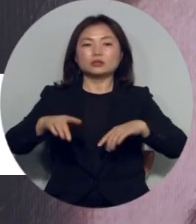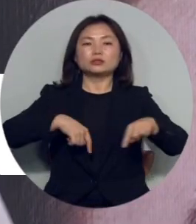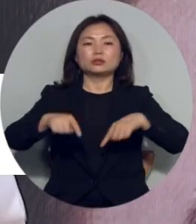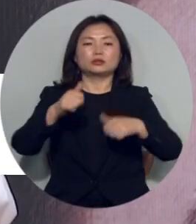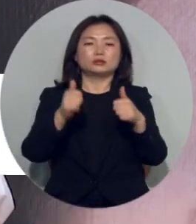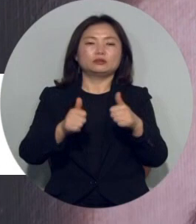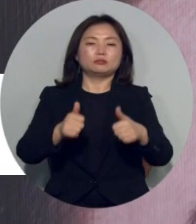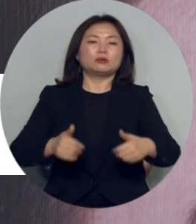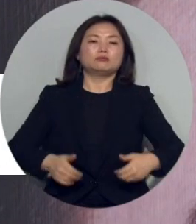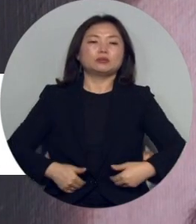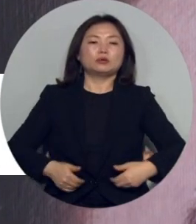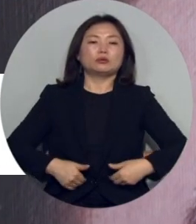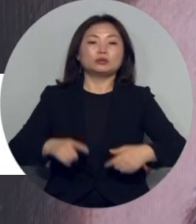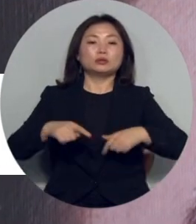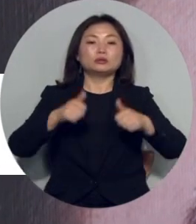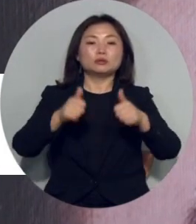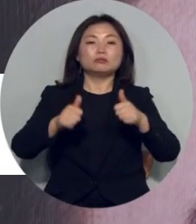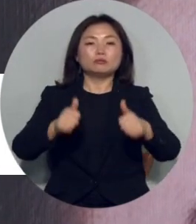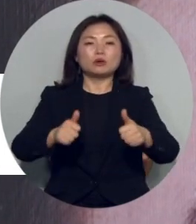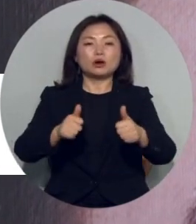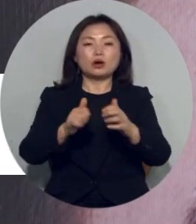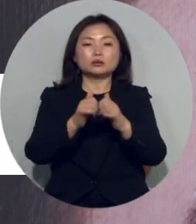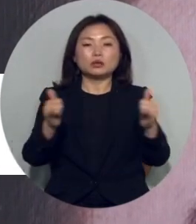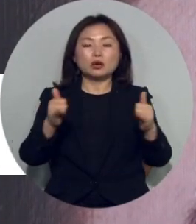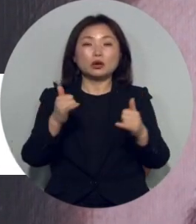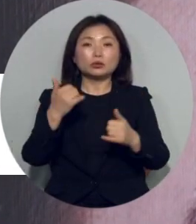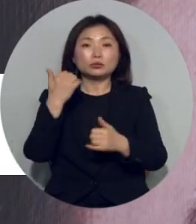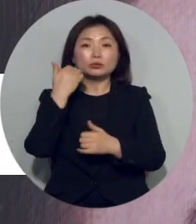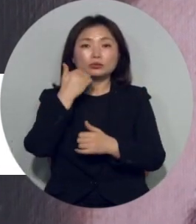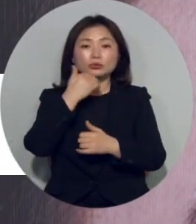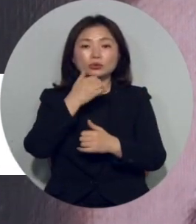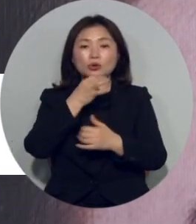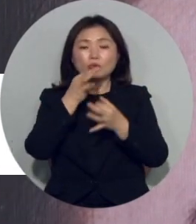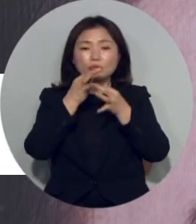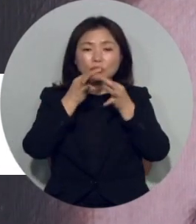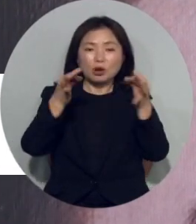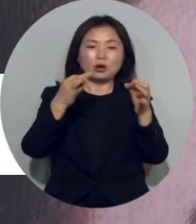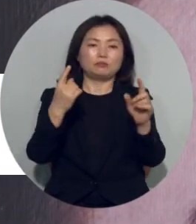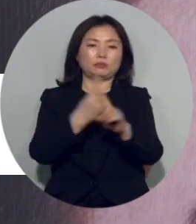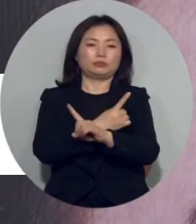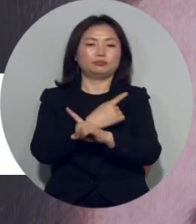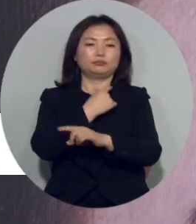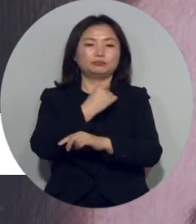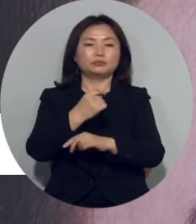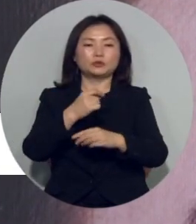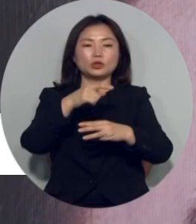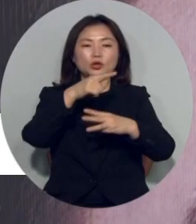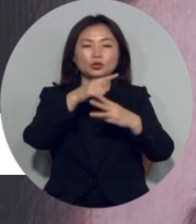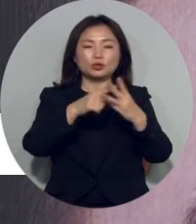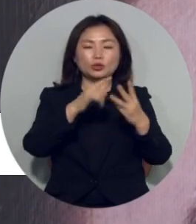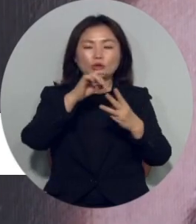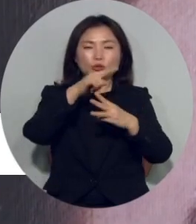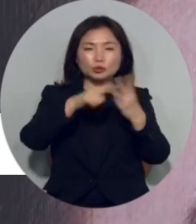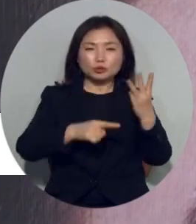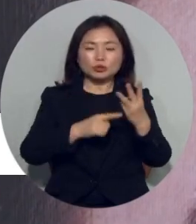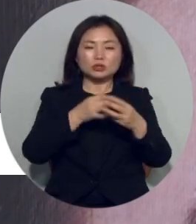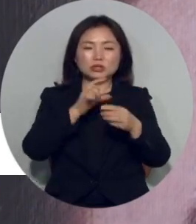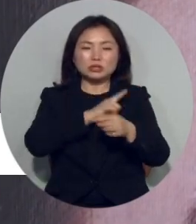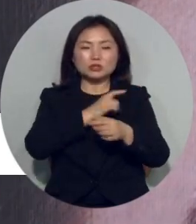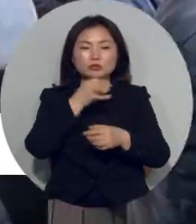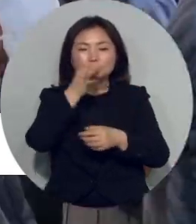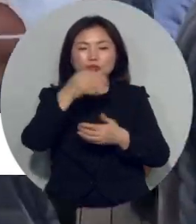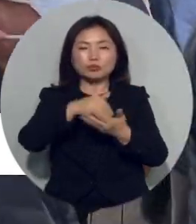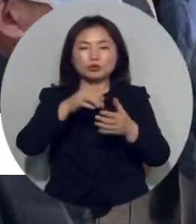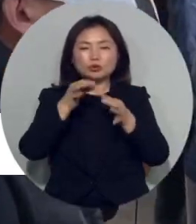않겠습니까? 이 정권 심판할 주역으로 구호를 바꾸겠습니다. 윤석열 다섯 번 외치겠습니다.